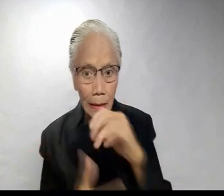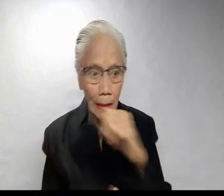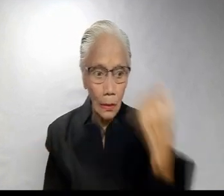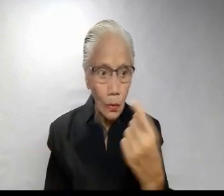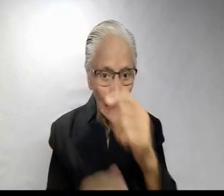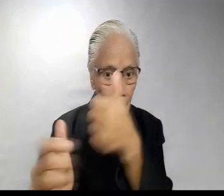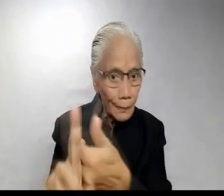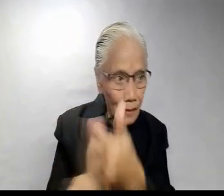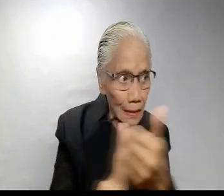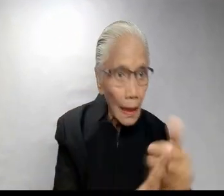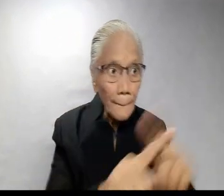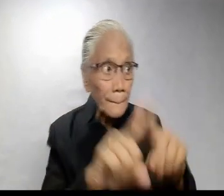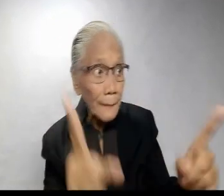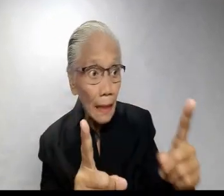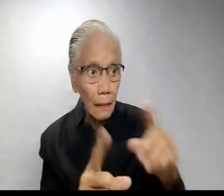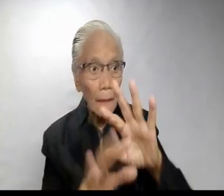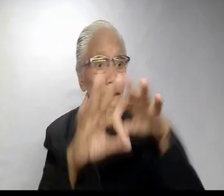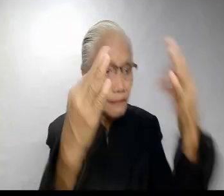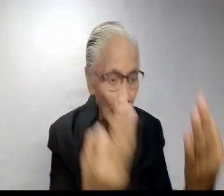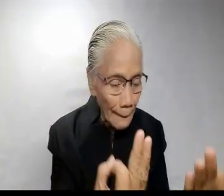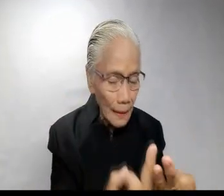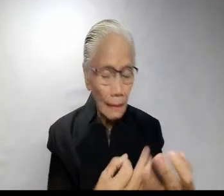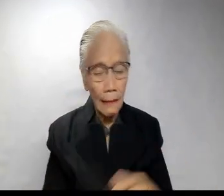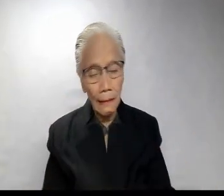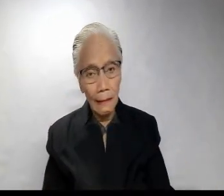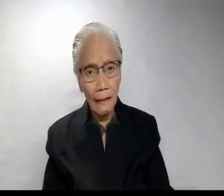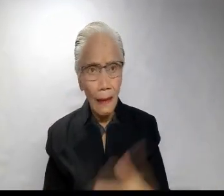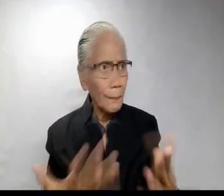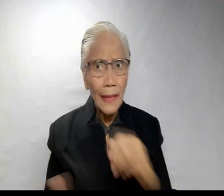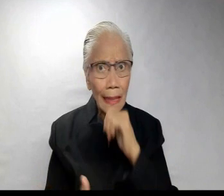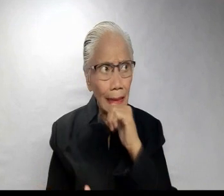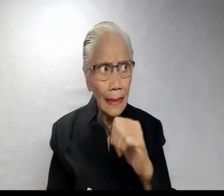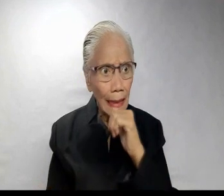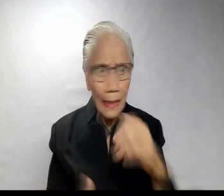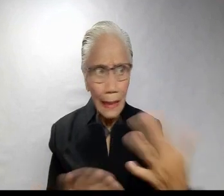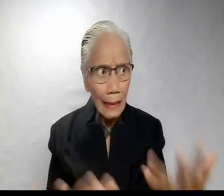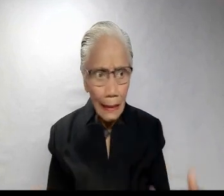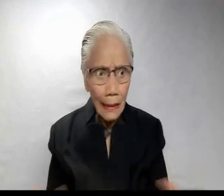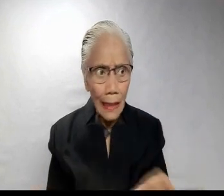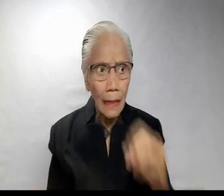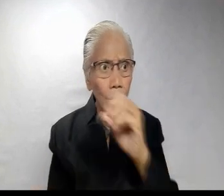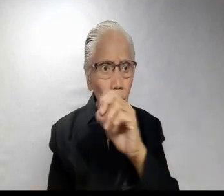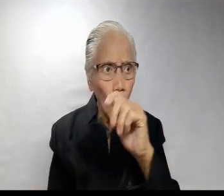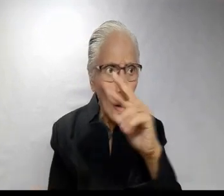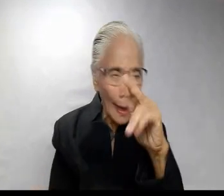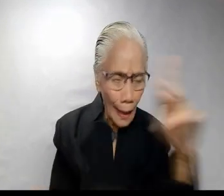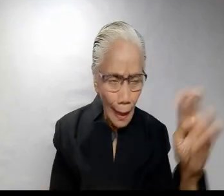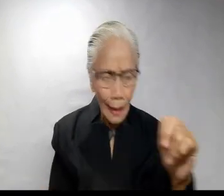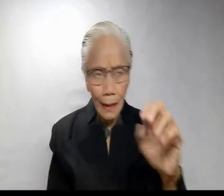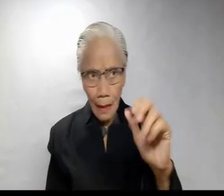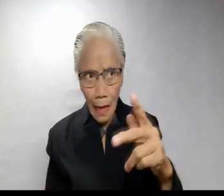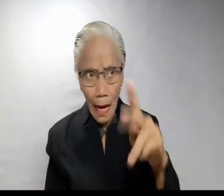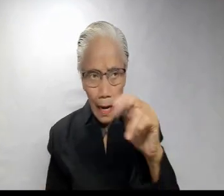sarili, ha? Pati ang ibang tao at mga tahanan. Hinding-hindi yan magiging okay nga